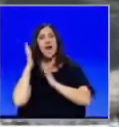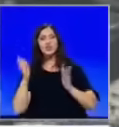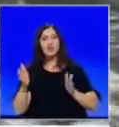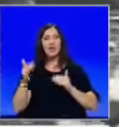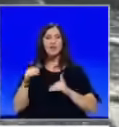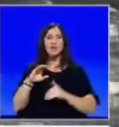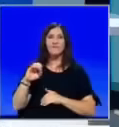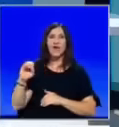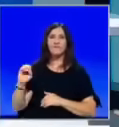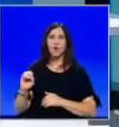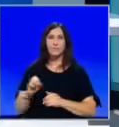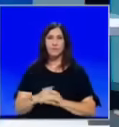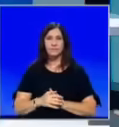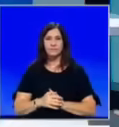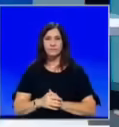Европа.